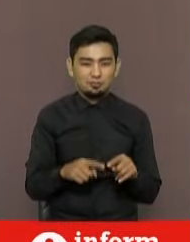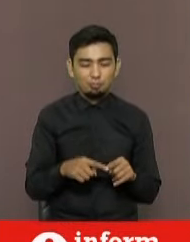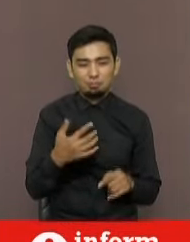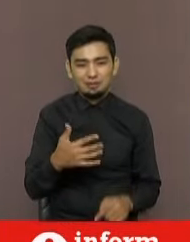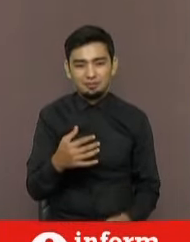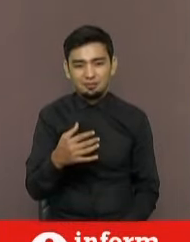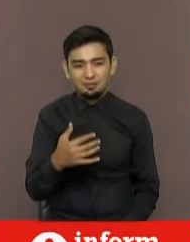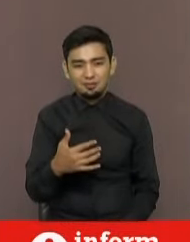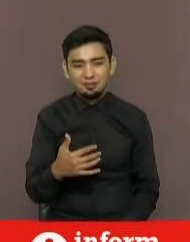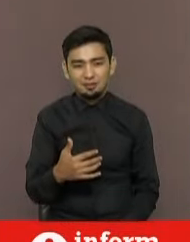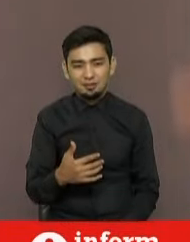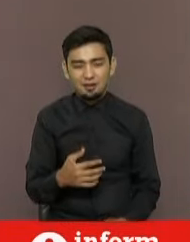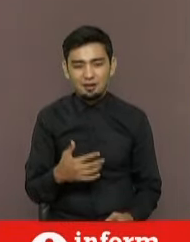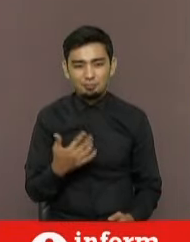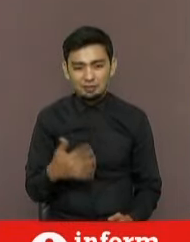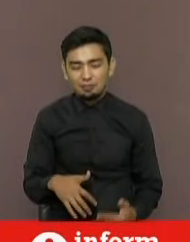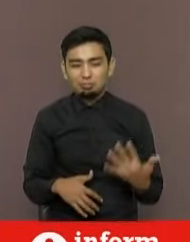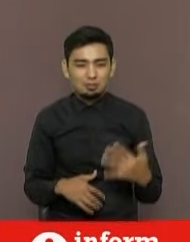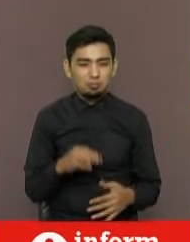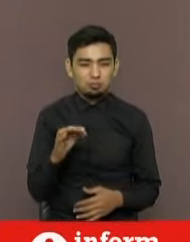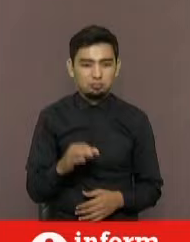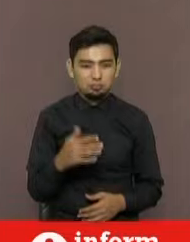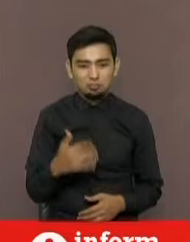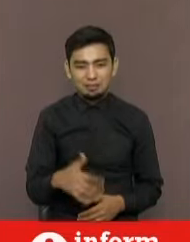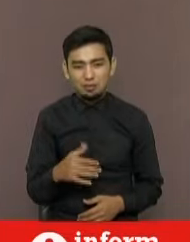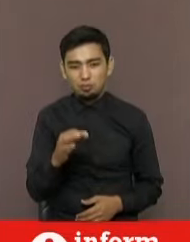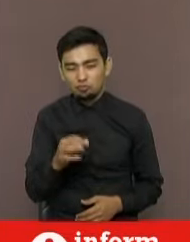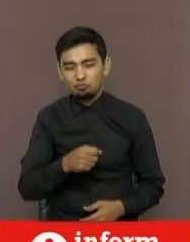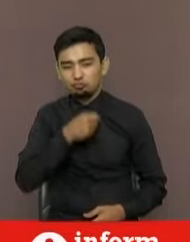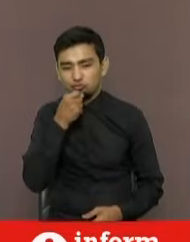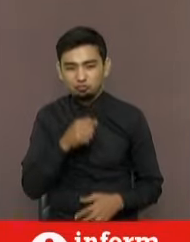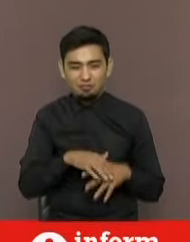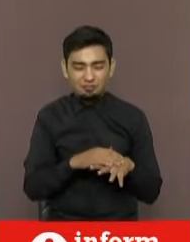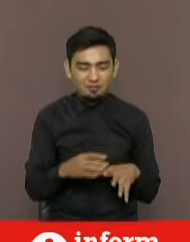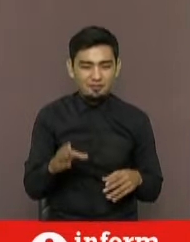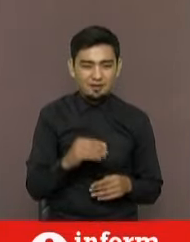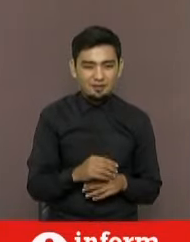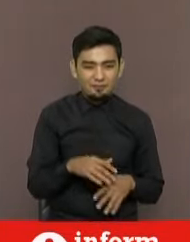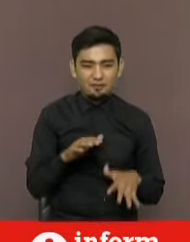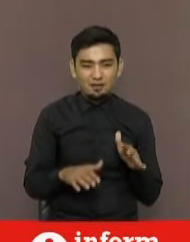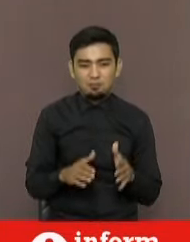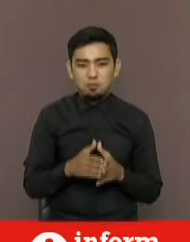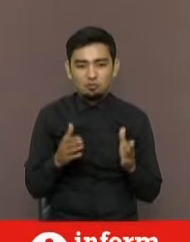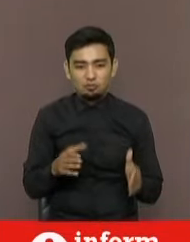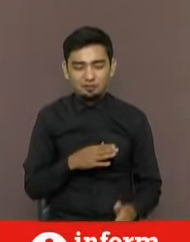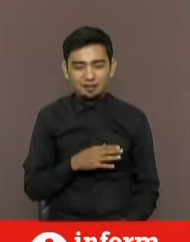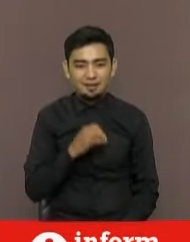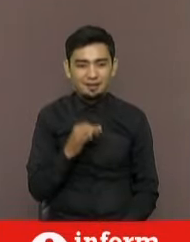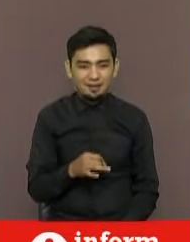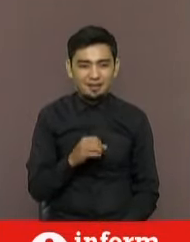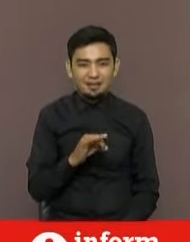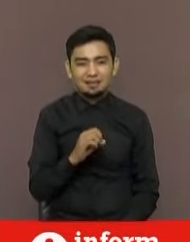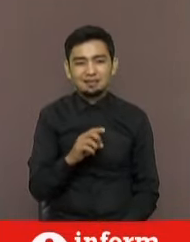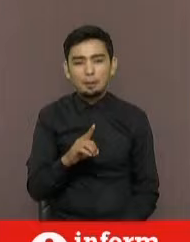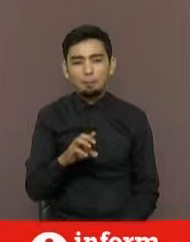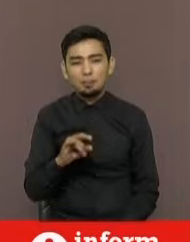50. А если брать общее население, 50% взрослого населения с избыточным весом. А избыточный